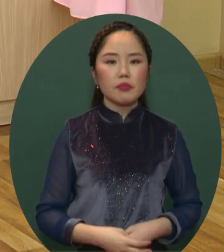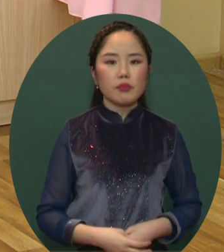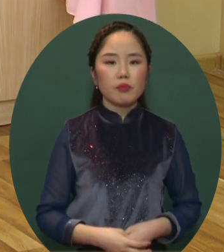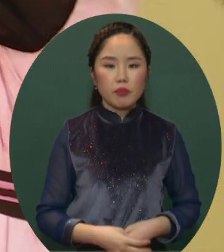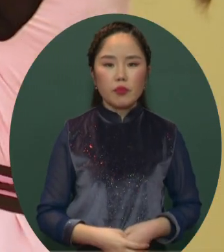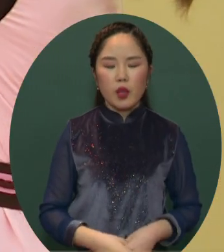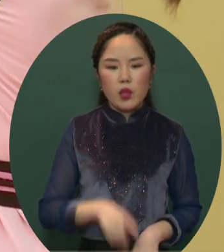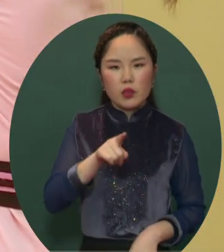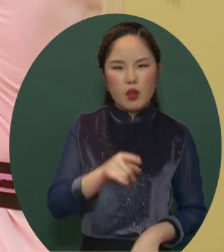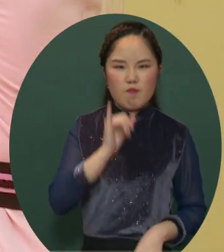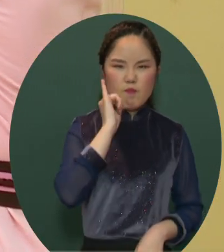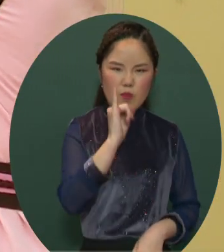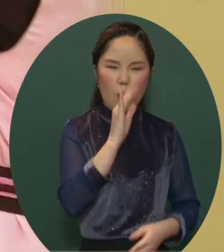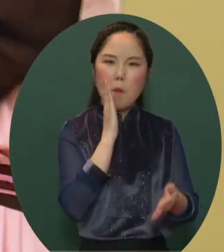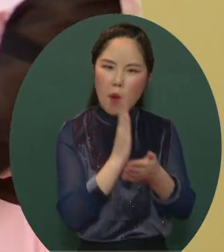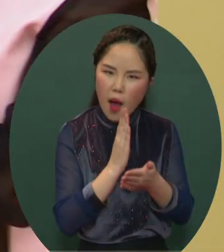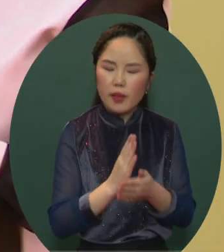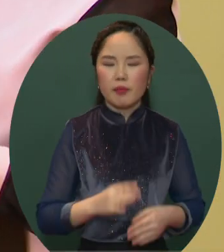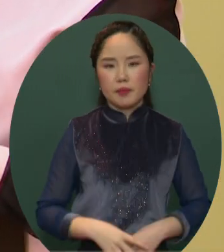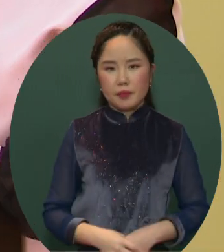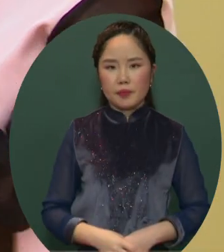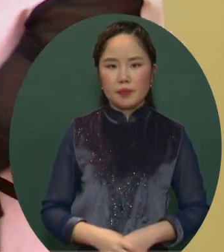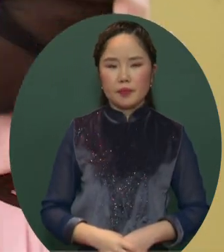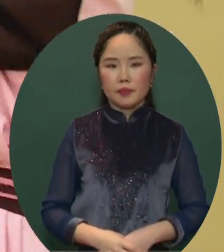чи муу байна.